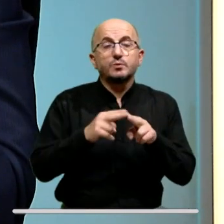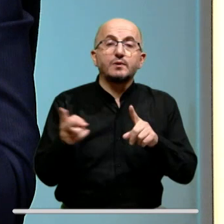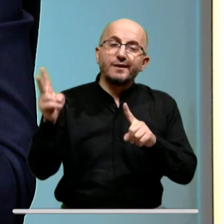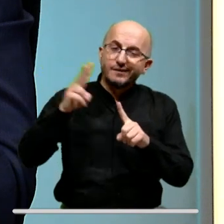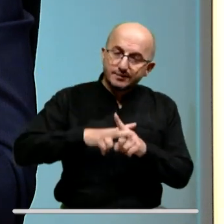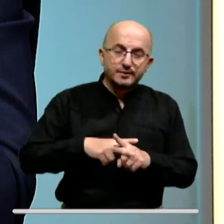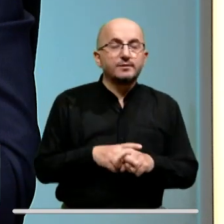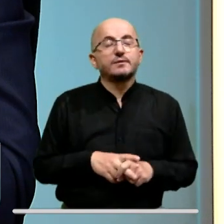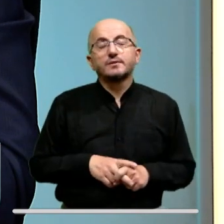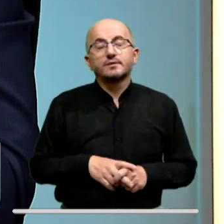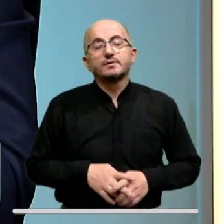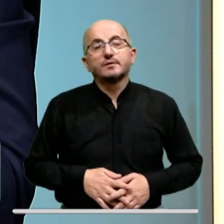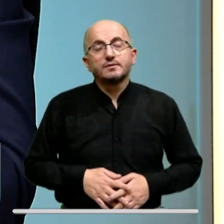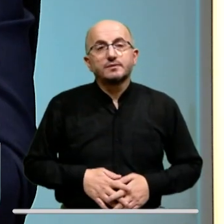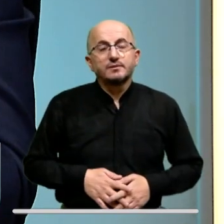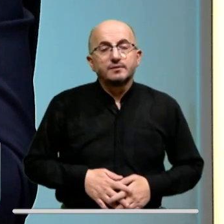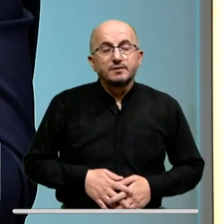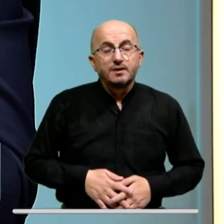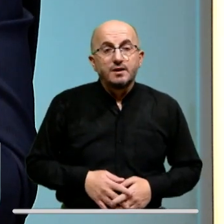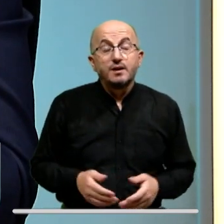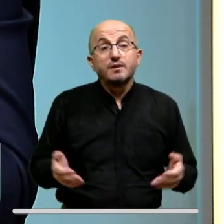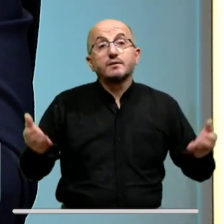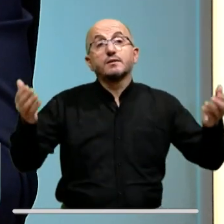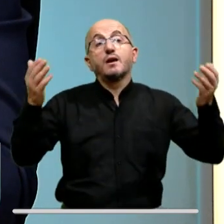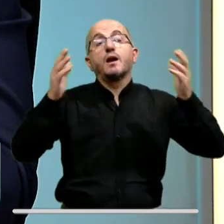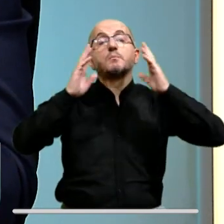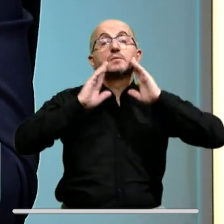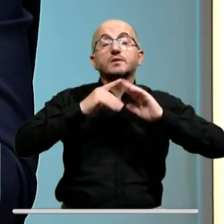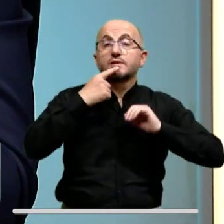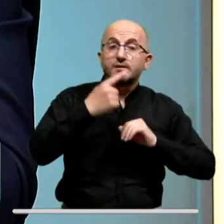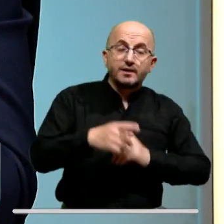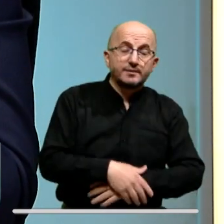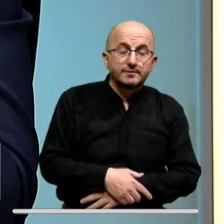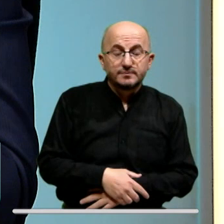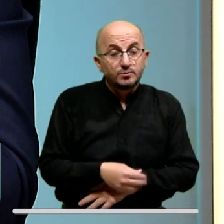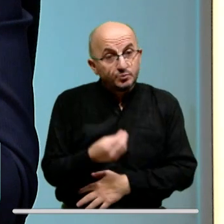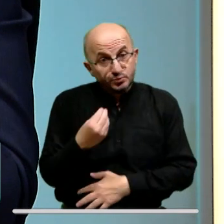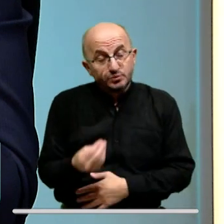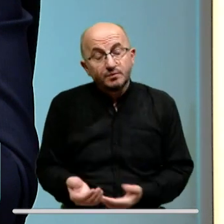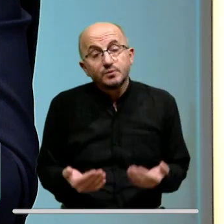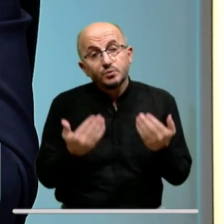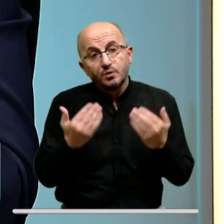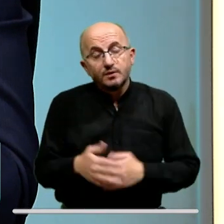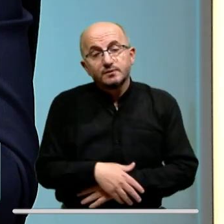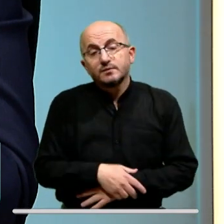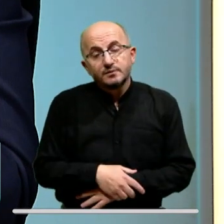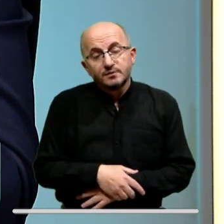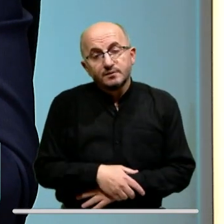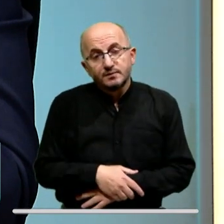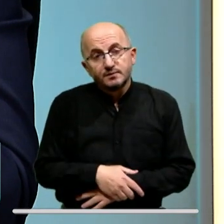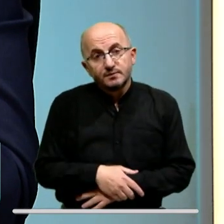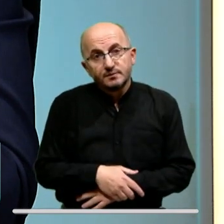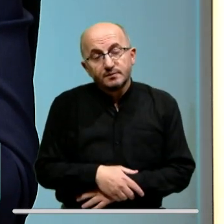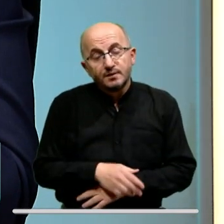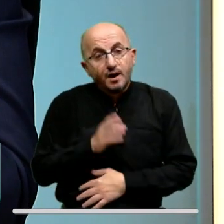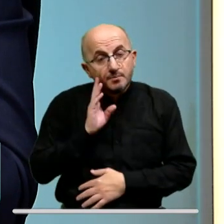eder. İştirak eder. Yani ellerini kaldırıp amin der. Yani bu çok güzel bir duadır orada.